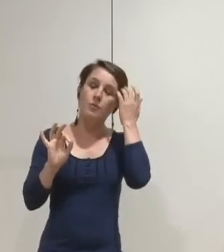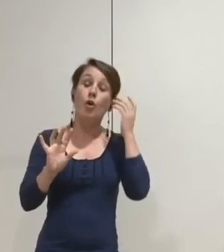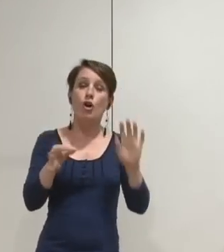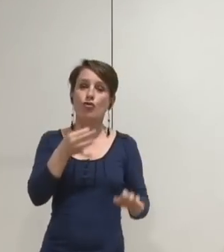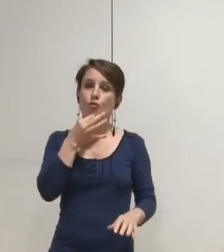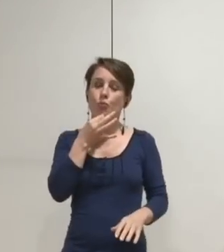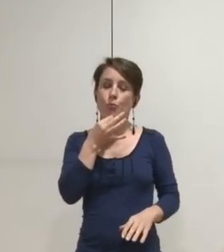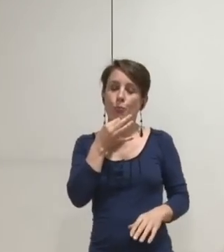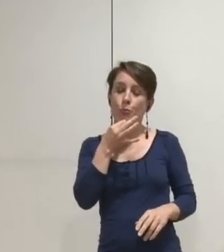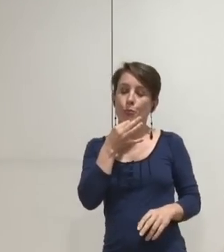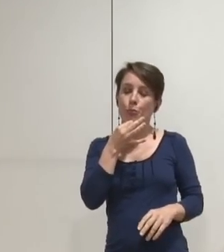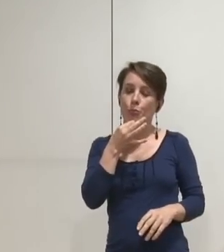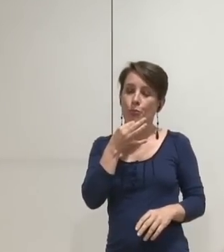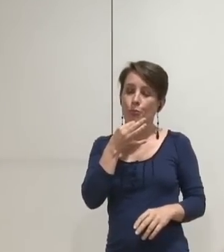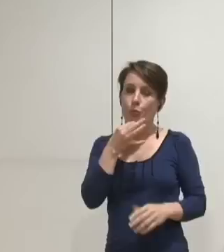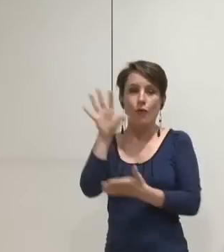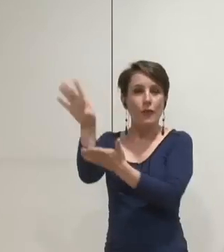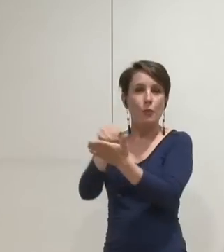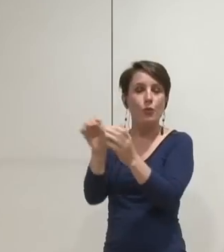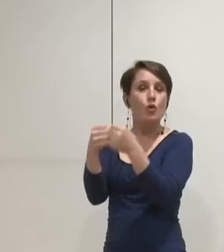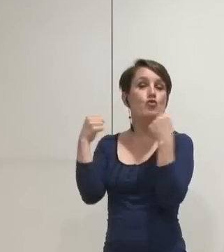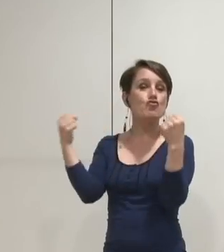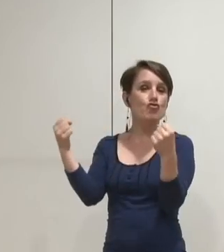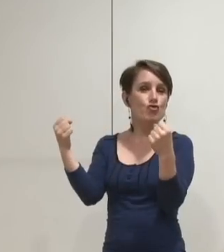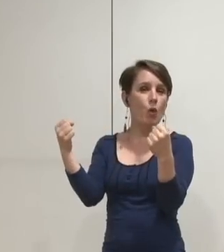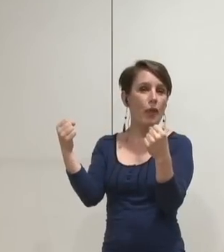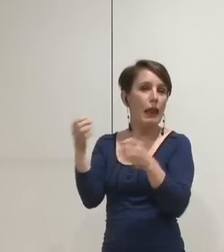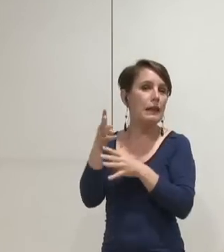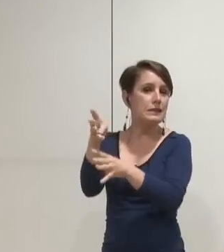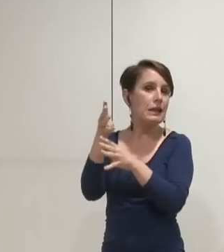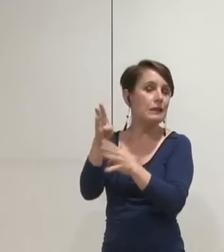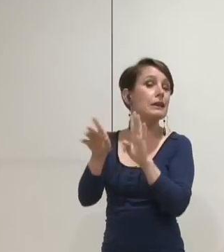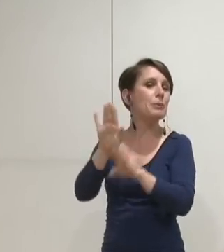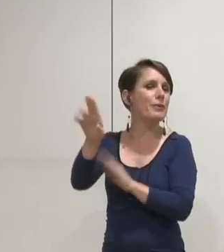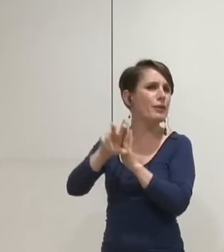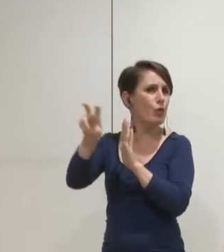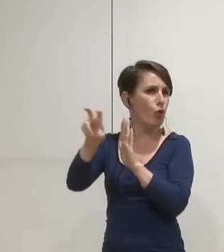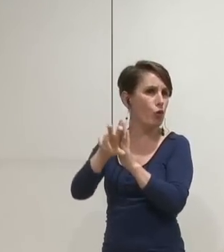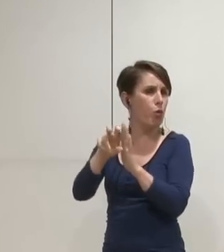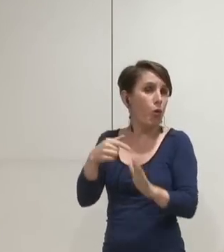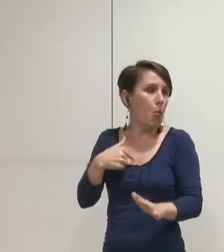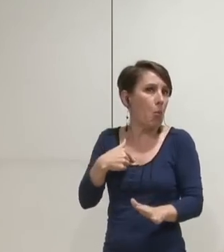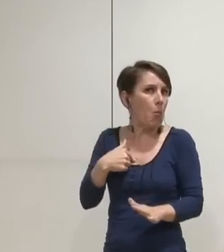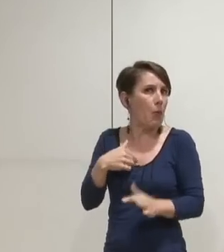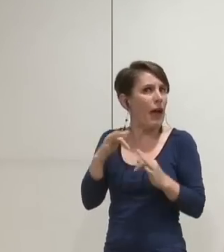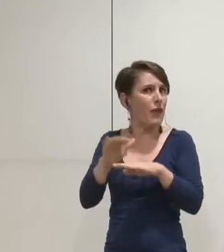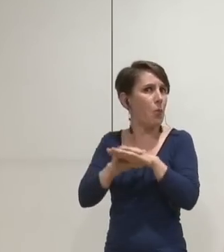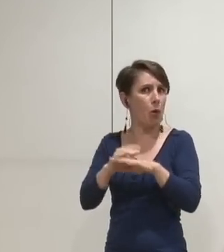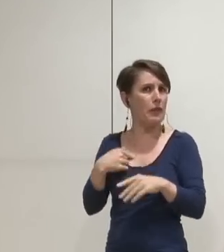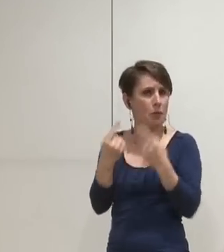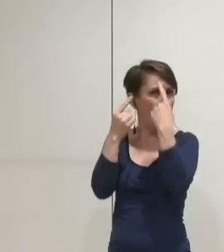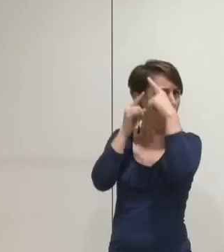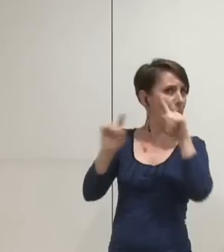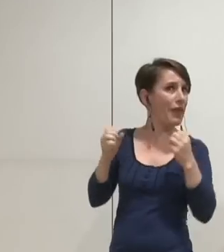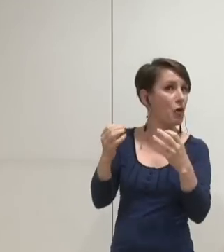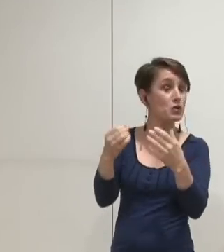sur sur le sujet un journal satirique grenoblois qui qui n'est pas forcément Monir politique he parce que je suis pas toujours d'accord avec ce qu'il dit mais là